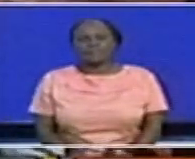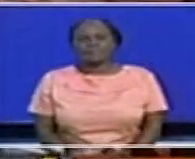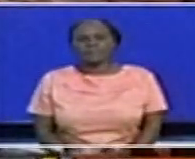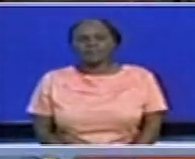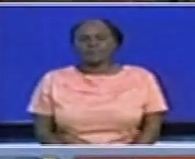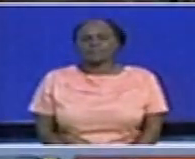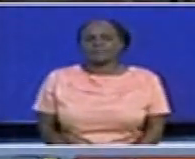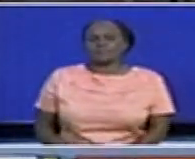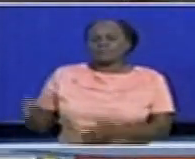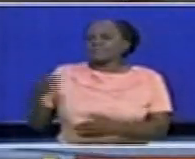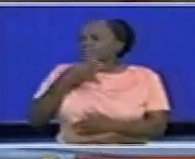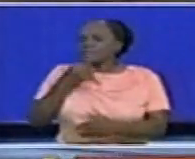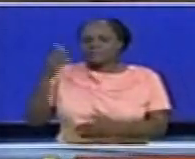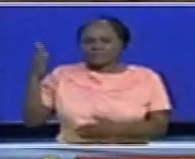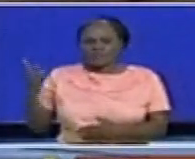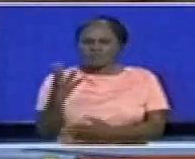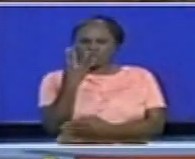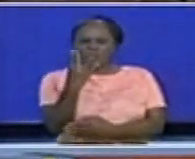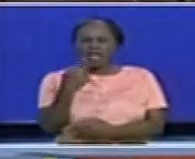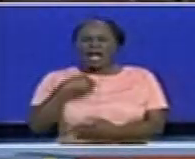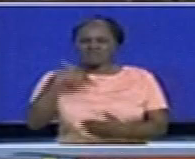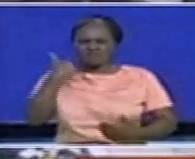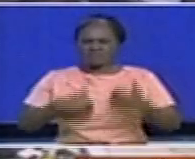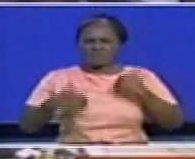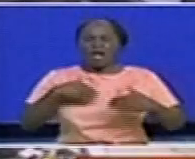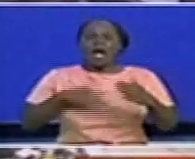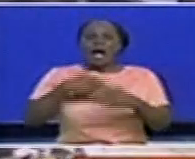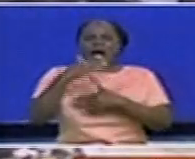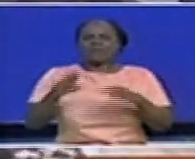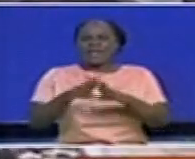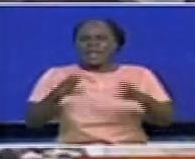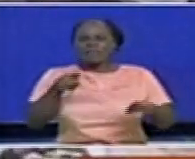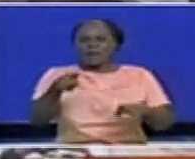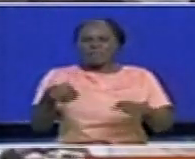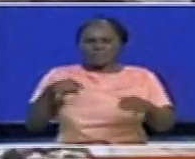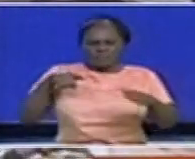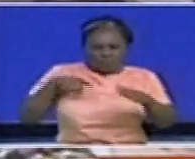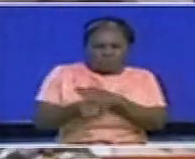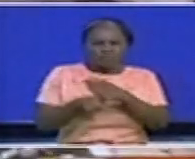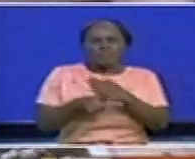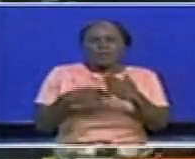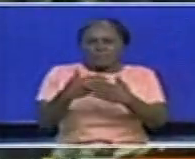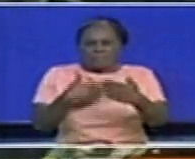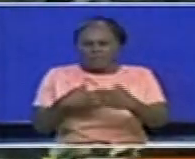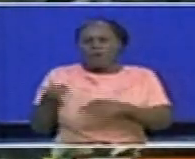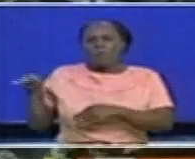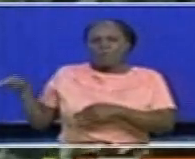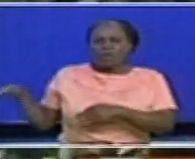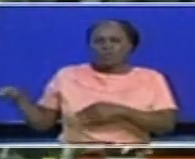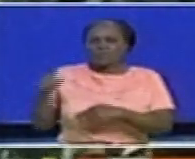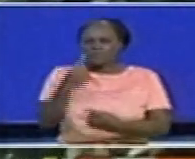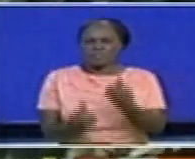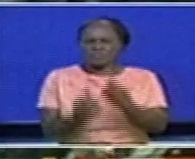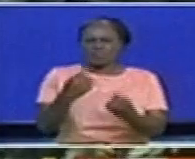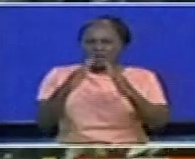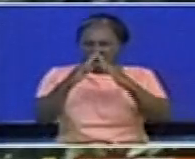Ayub Njoroge na jamaa zake wanne wanauguza majeraha baada ya shamba lao kuvamiwa saa chache kabla ya jua kuchomoza leo na kuchoma